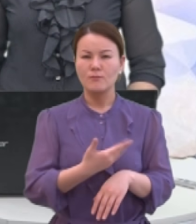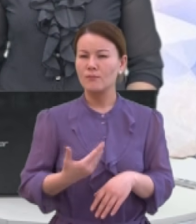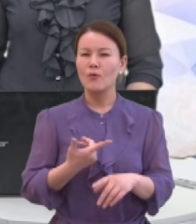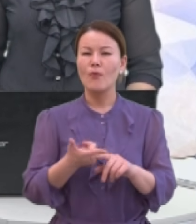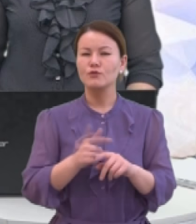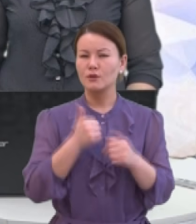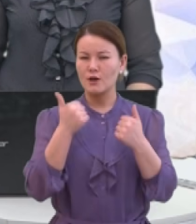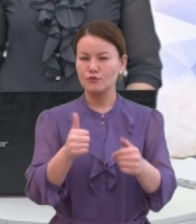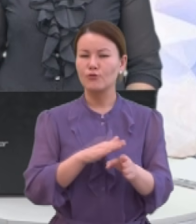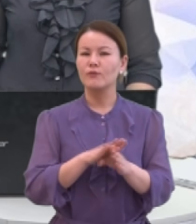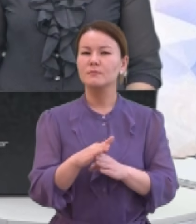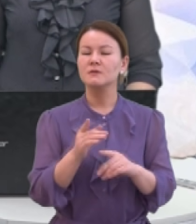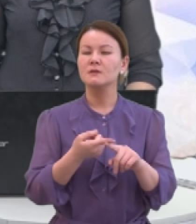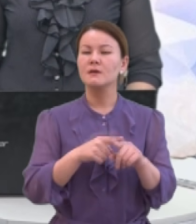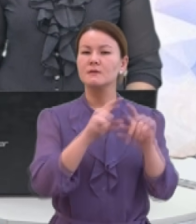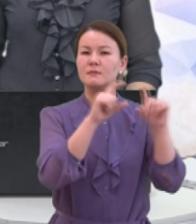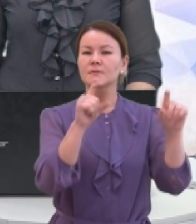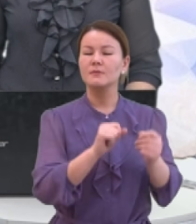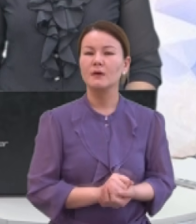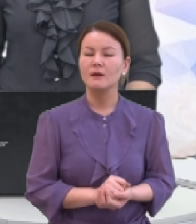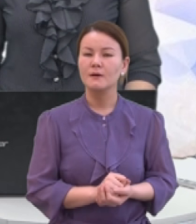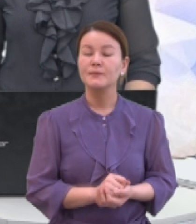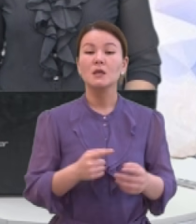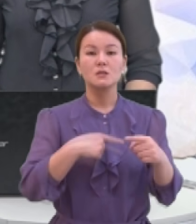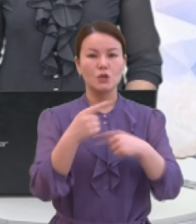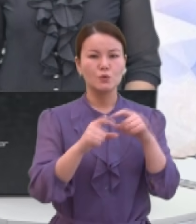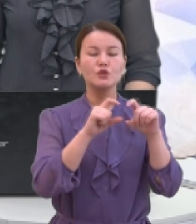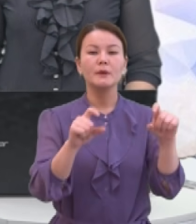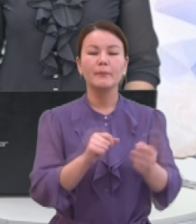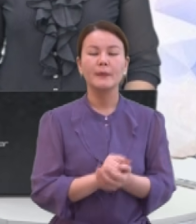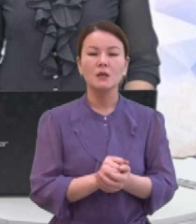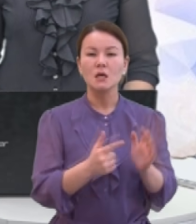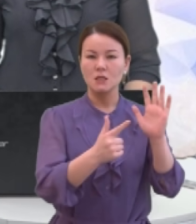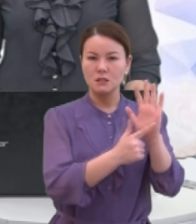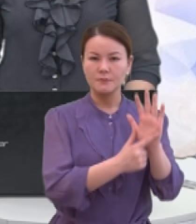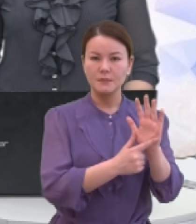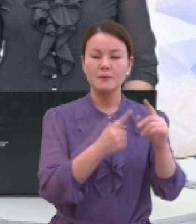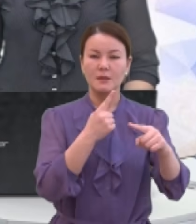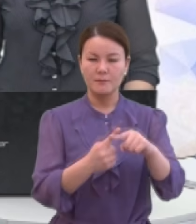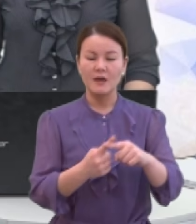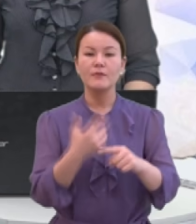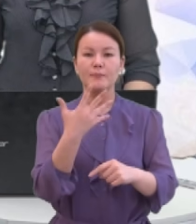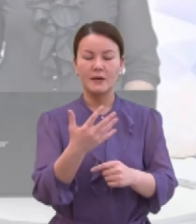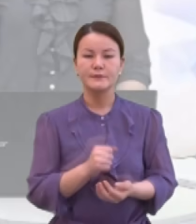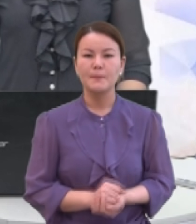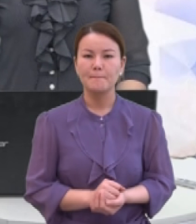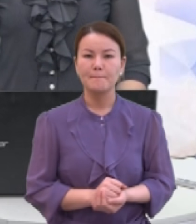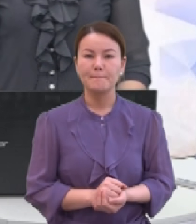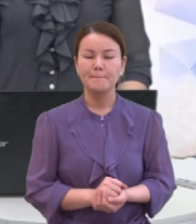справились с этим примером следующий пример 7 прибавить 5